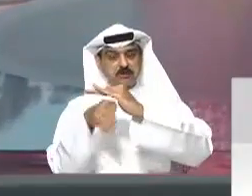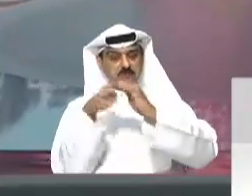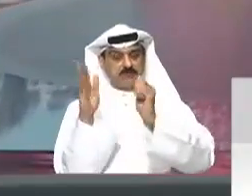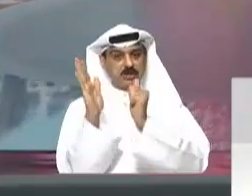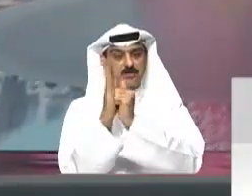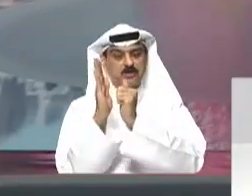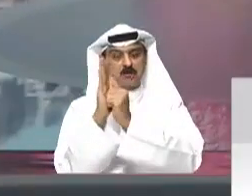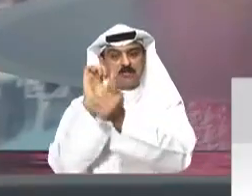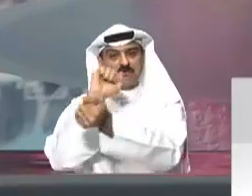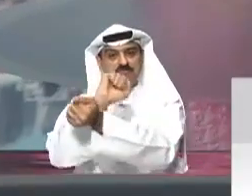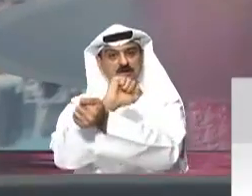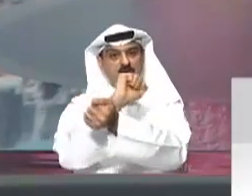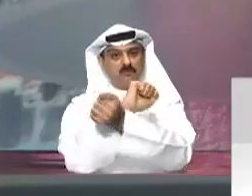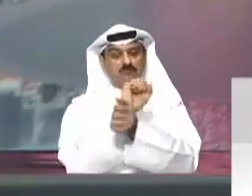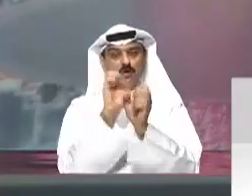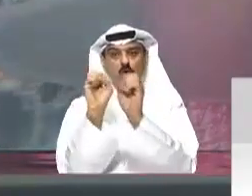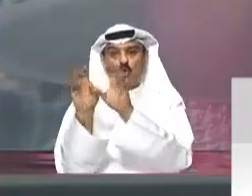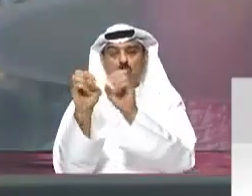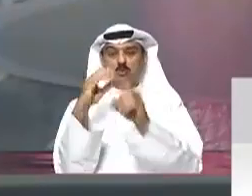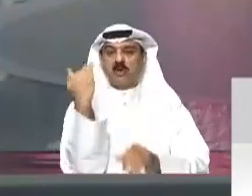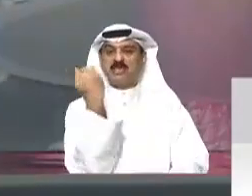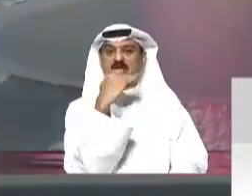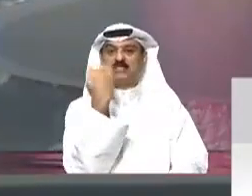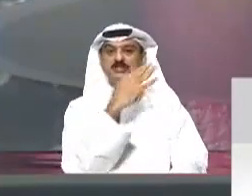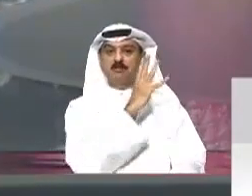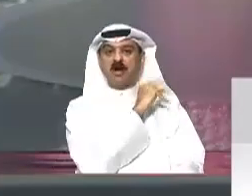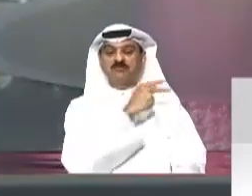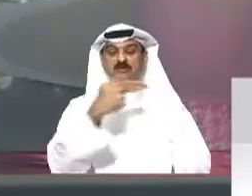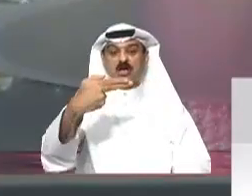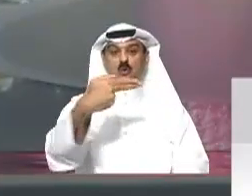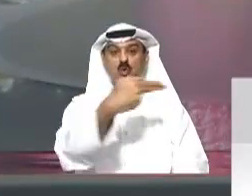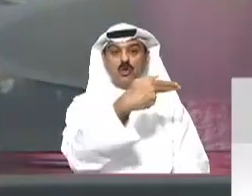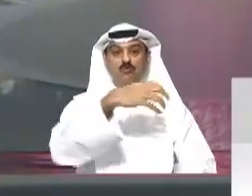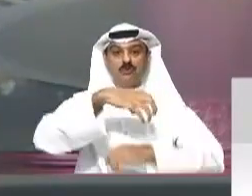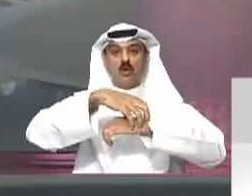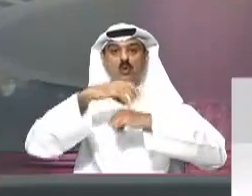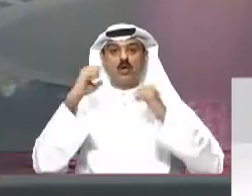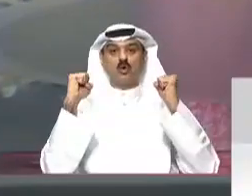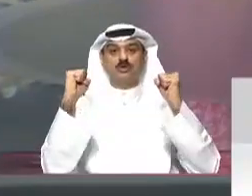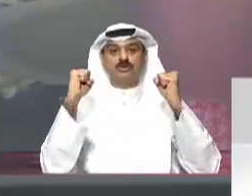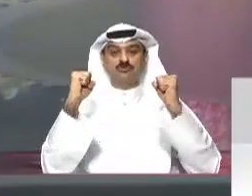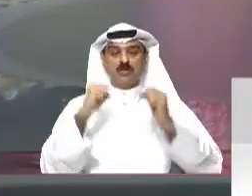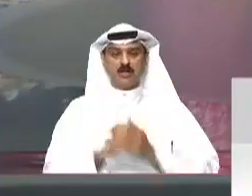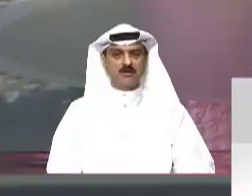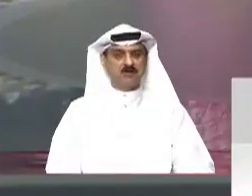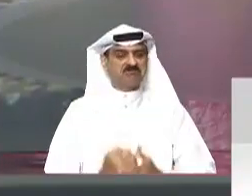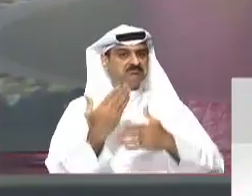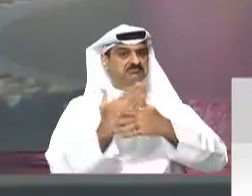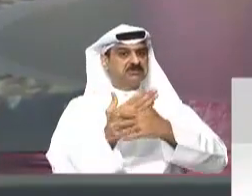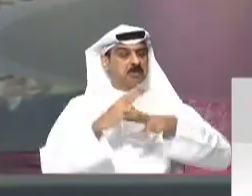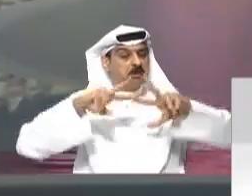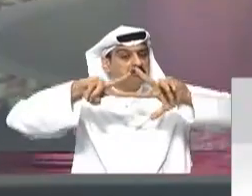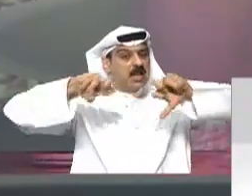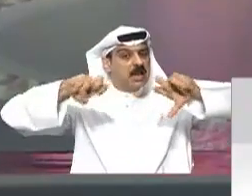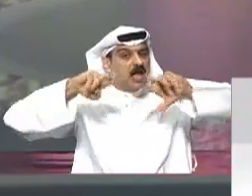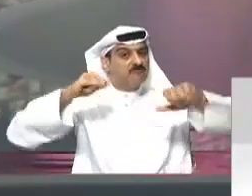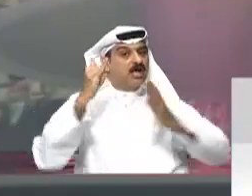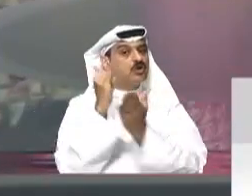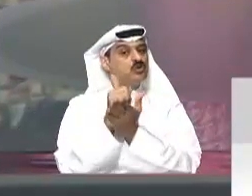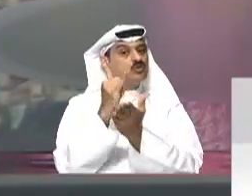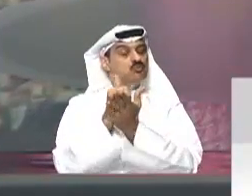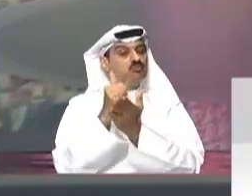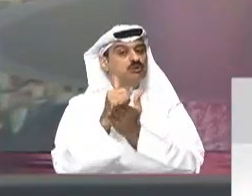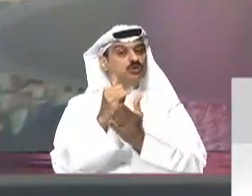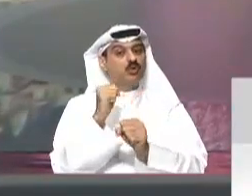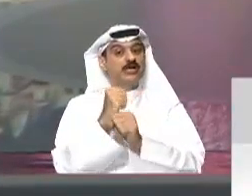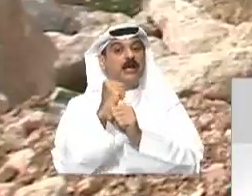واعتقال طالت عددا من الفلسطينيين في الضفة الغربية المحتلة والقدس بحجة البحث عن مطلوبين.